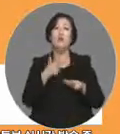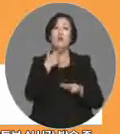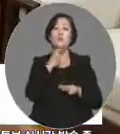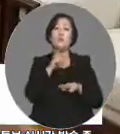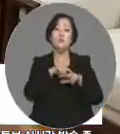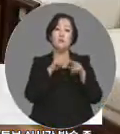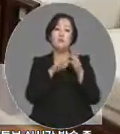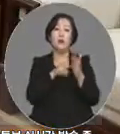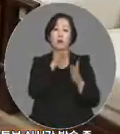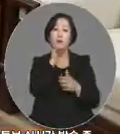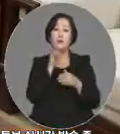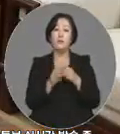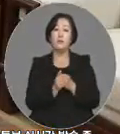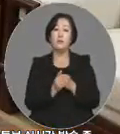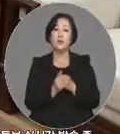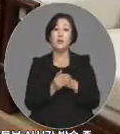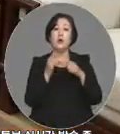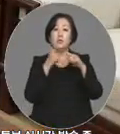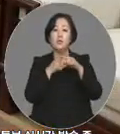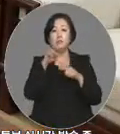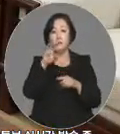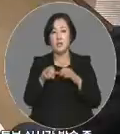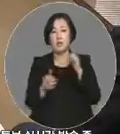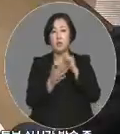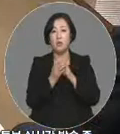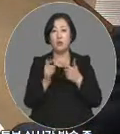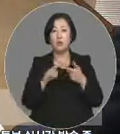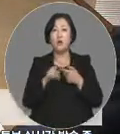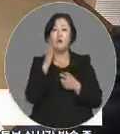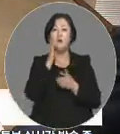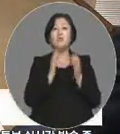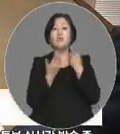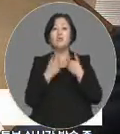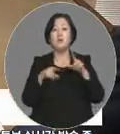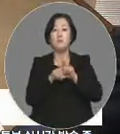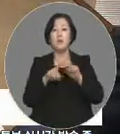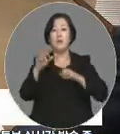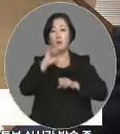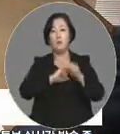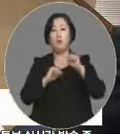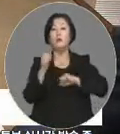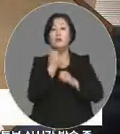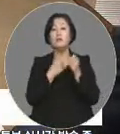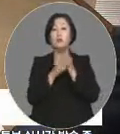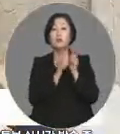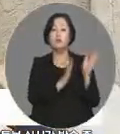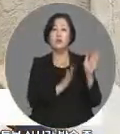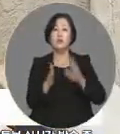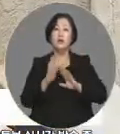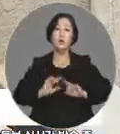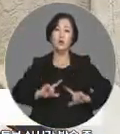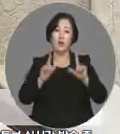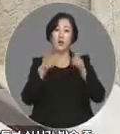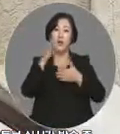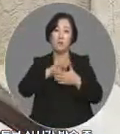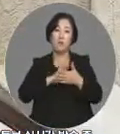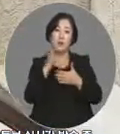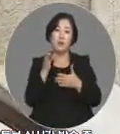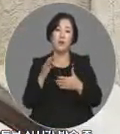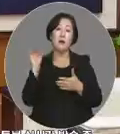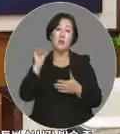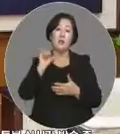바람입니다. 대한적십자사 울산지사도 본격적인 모금 활동에 들어갔습니다. 올해 모금액은